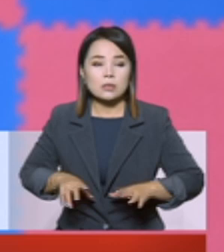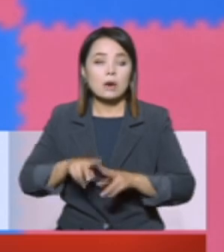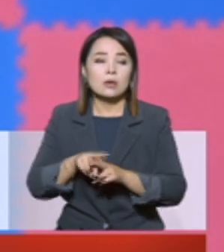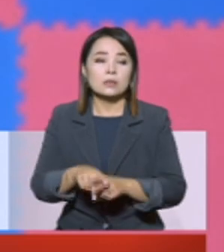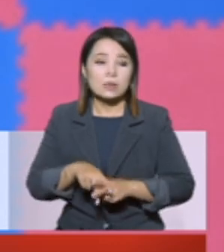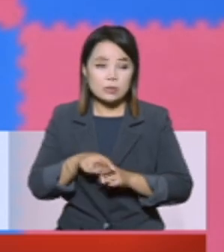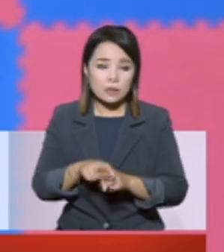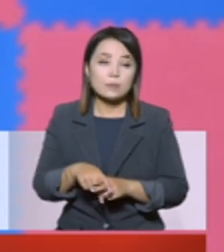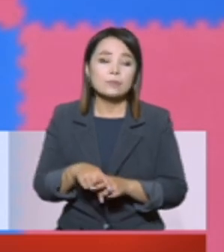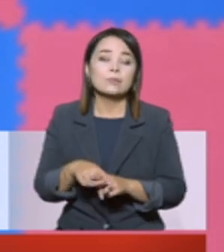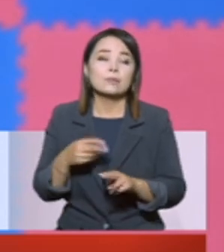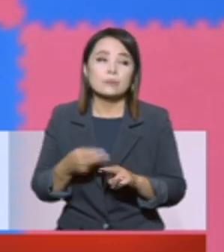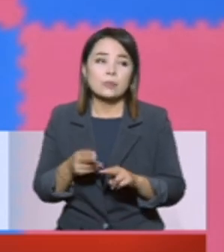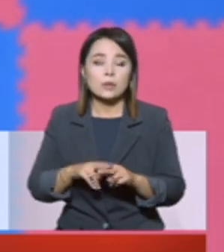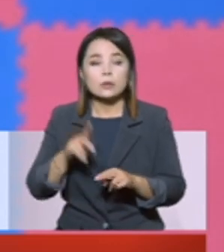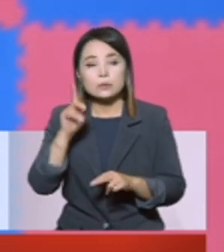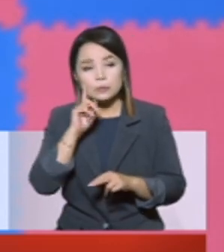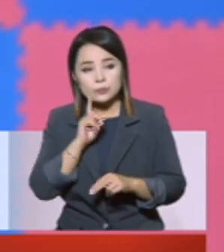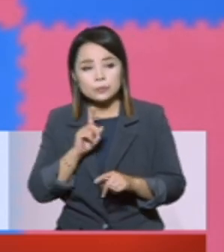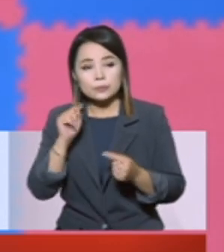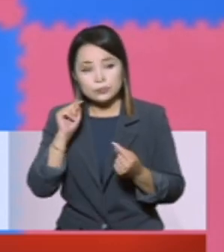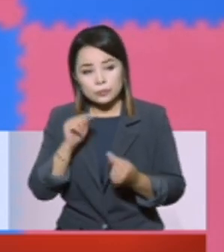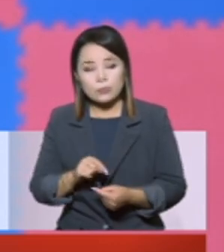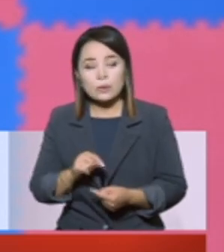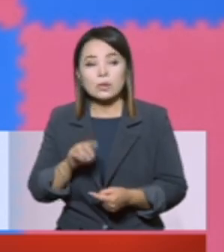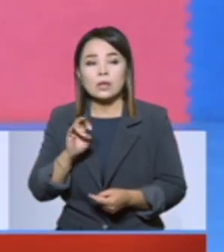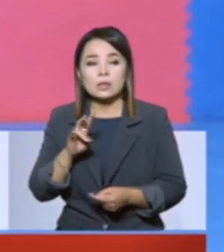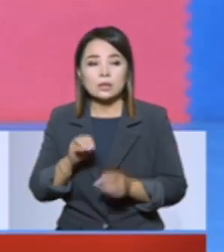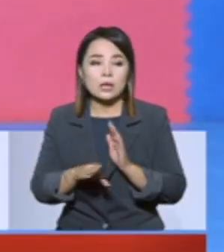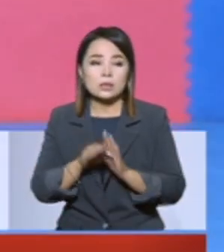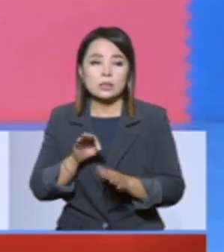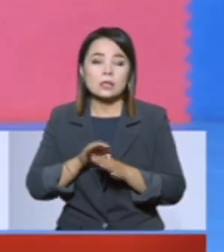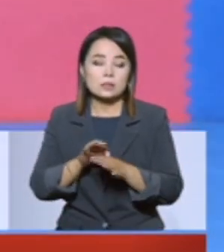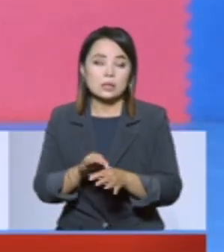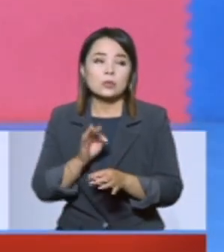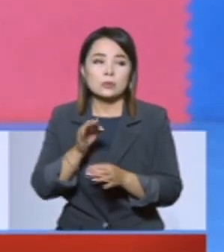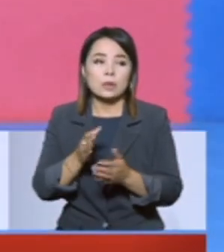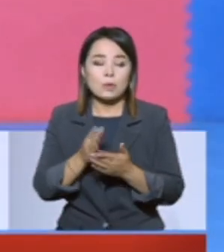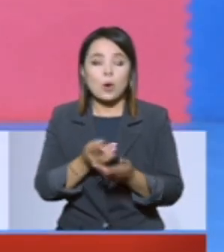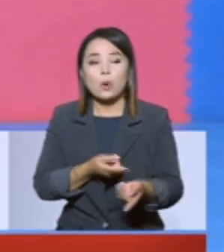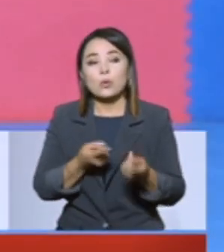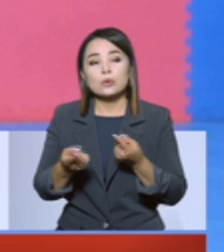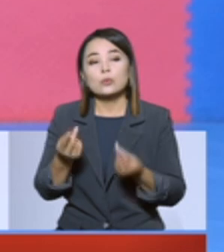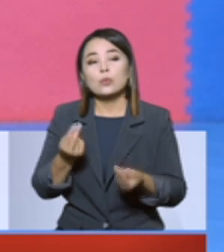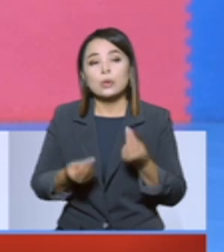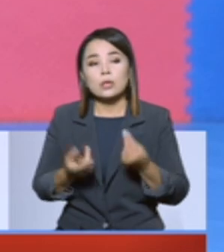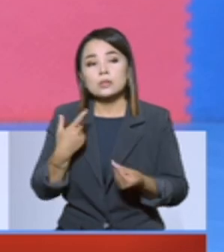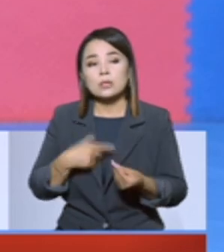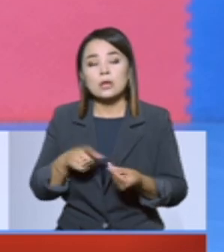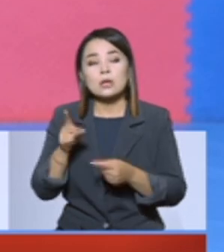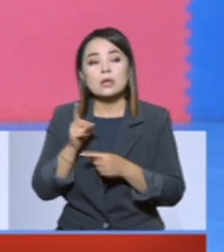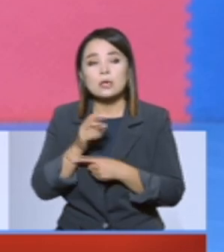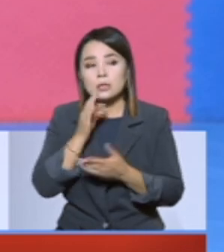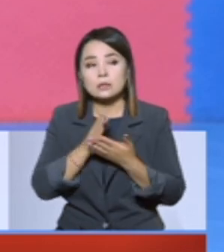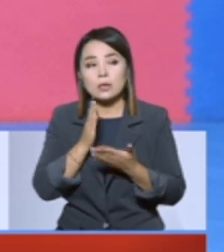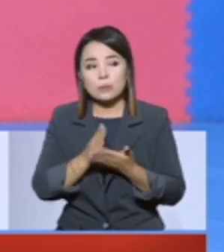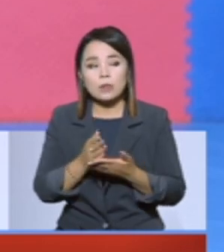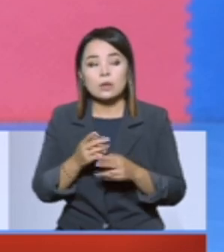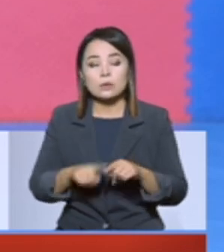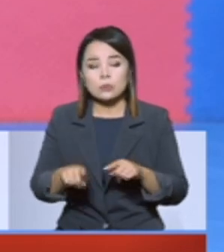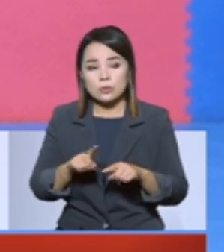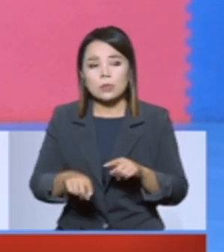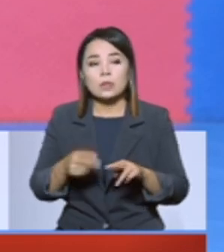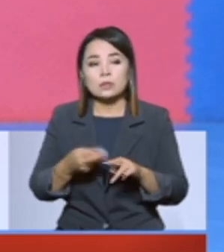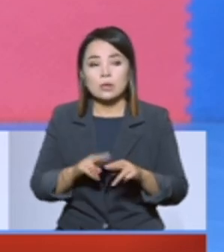шапқанбыз, одан кейін өзіме ыңғайлысы болған екен осы теңгелуді таңдадым. Көшпенділердің ойынына біраз уақыт болды өзіміз күтіп жүргенімізге. Құдай қаласа